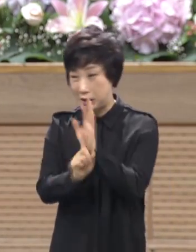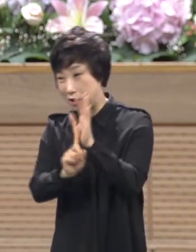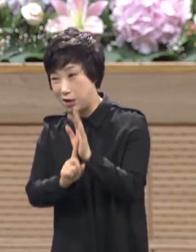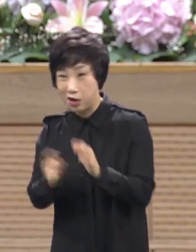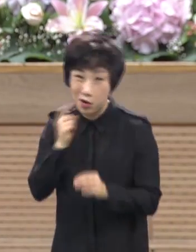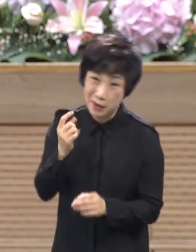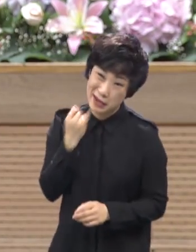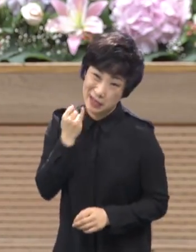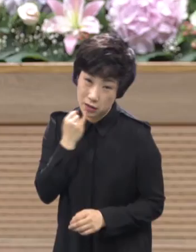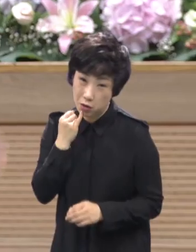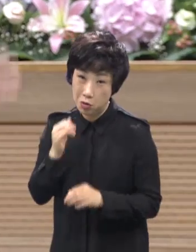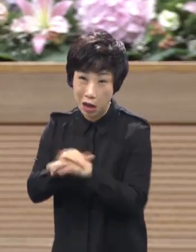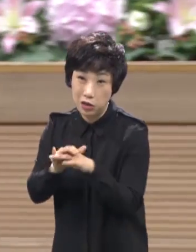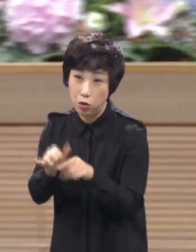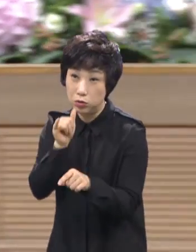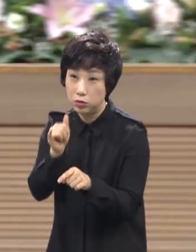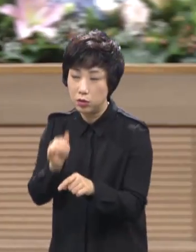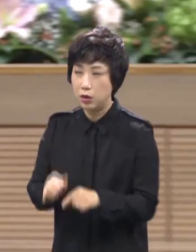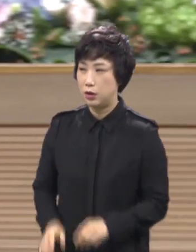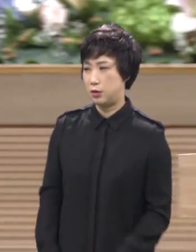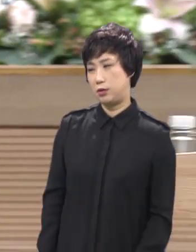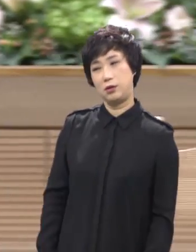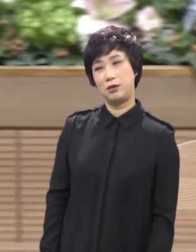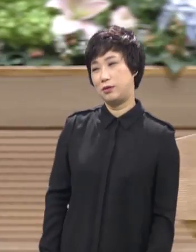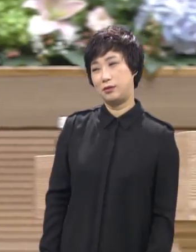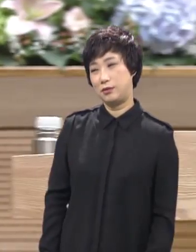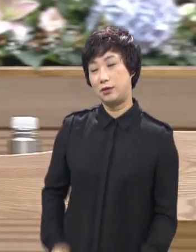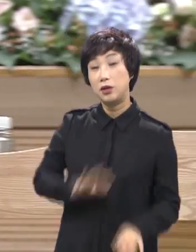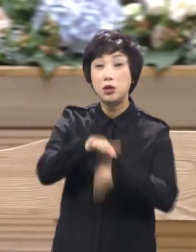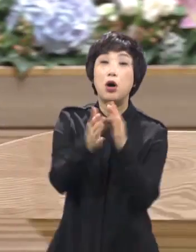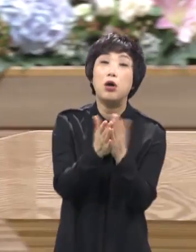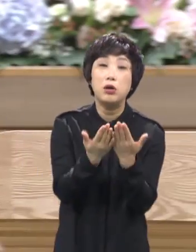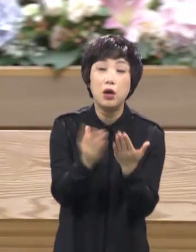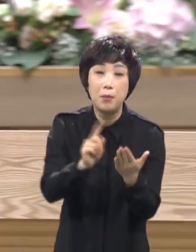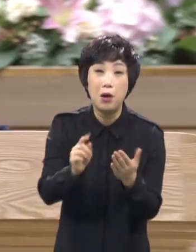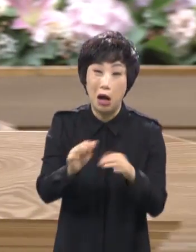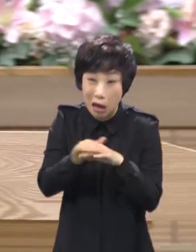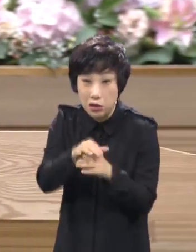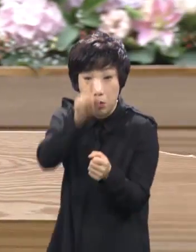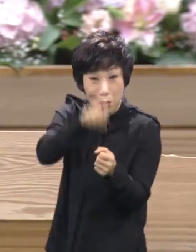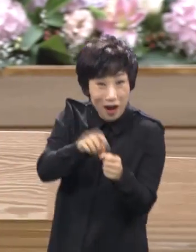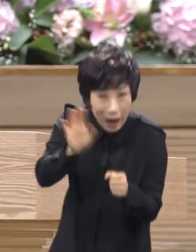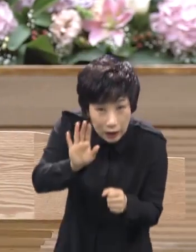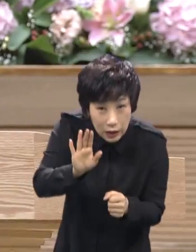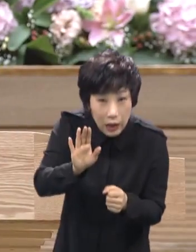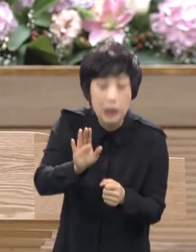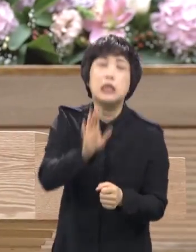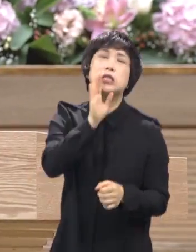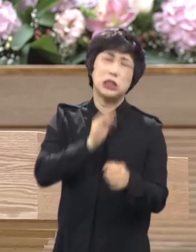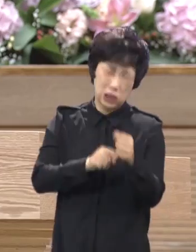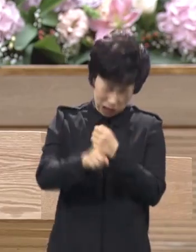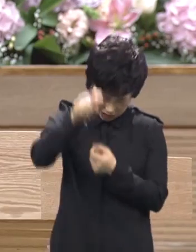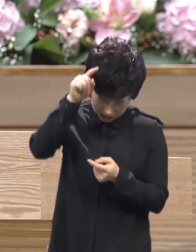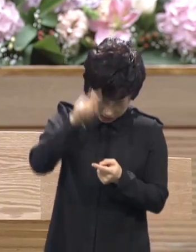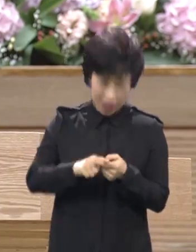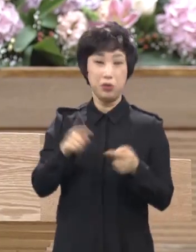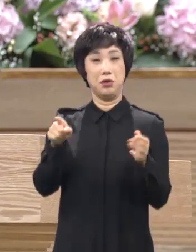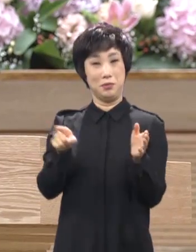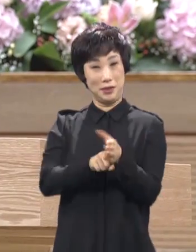해석해서 그러지. 성경은 해석을 요하는 것이 아니라 진리 그대로.